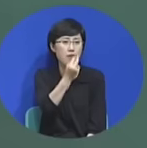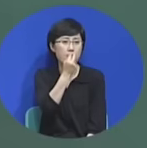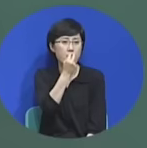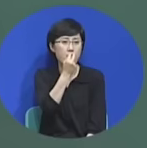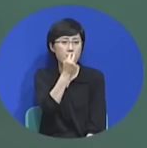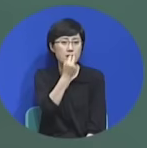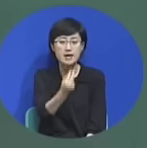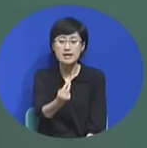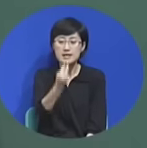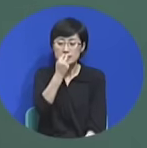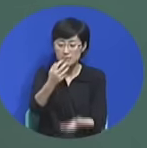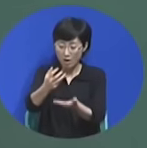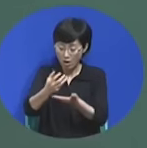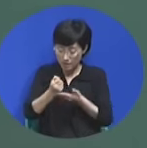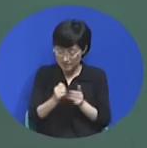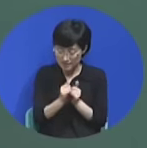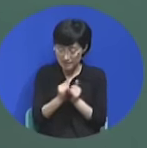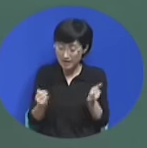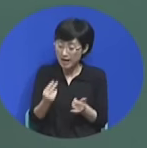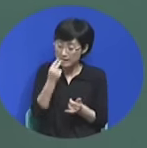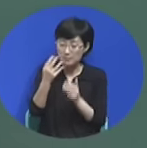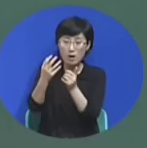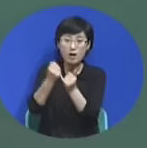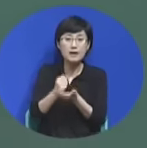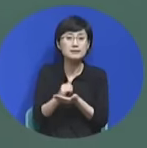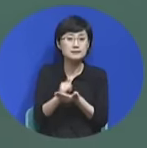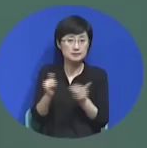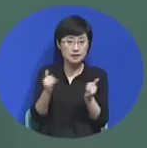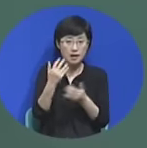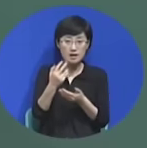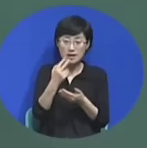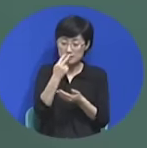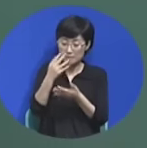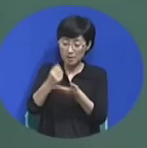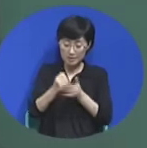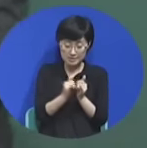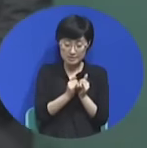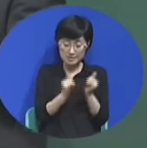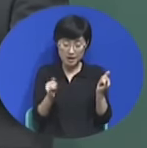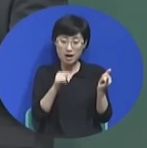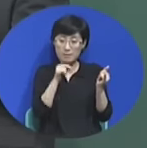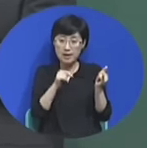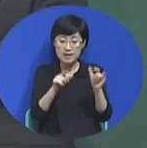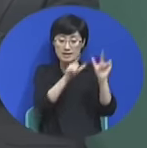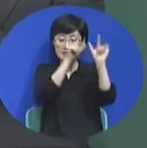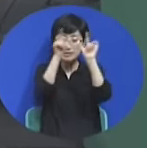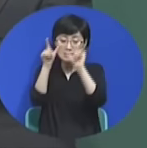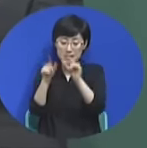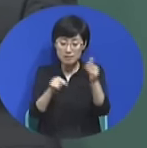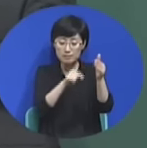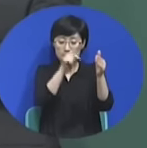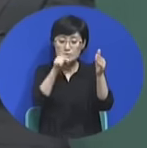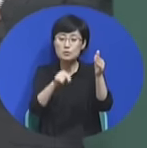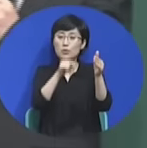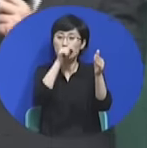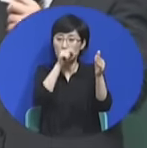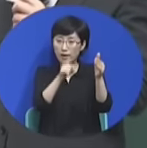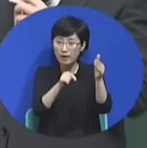那这个彰显是借着生命来彰显的。 생명 가진 자의 삶 속에서 나타나는 것이 바로 하나님의 계획과 하나님의 목적과 하나님의 소원이 나타나는